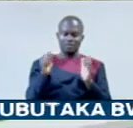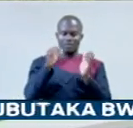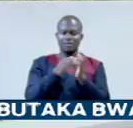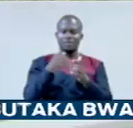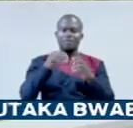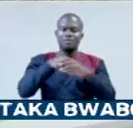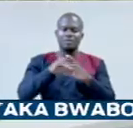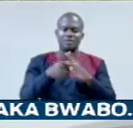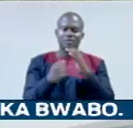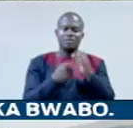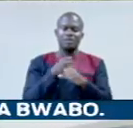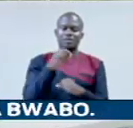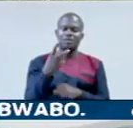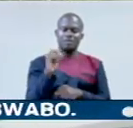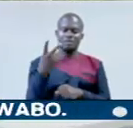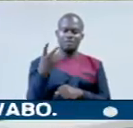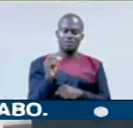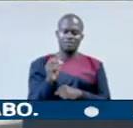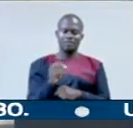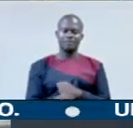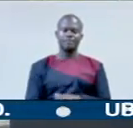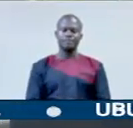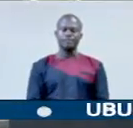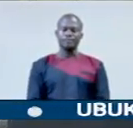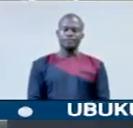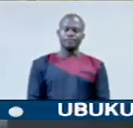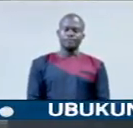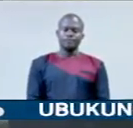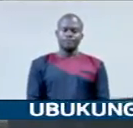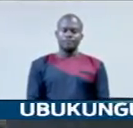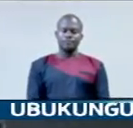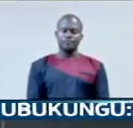kubaho mu ntangiriro z'uyu mwaka wa 2020. Jean-Claude Mutuyezu, I Kigali.